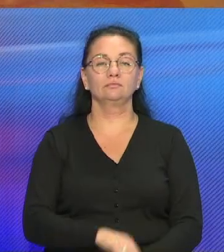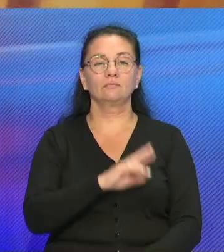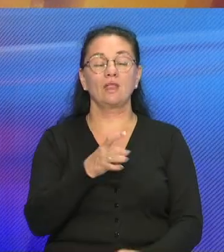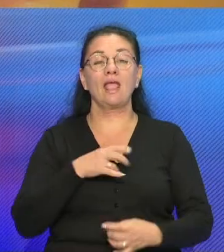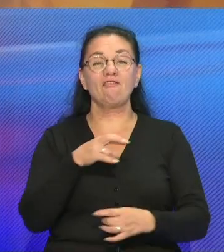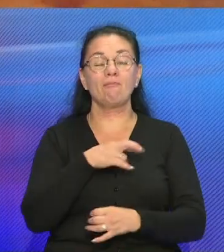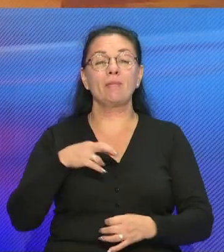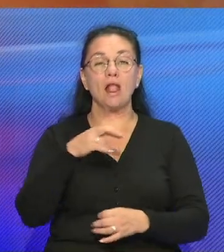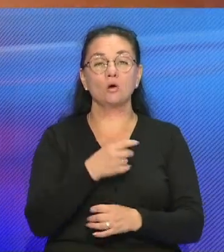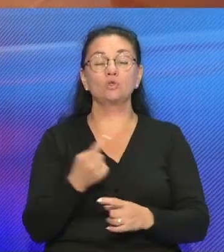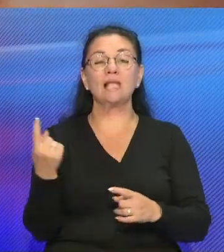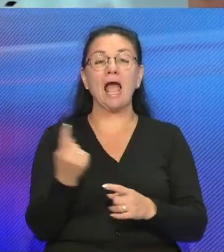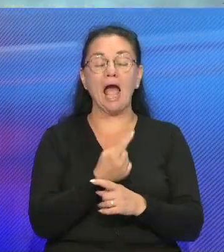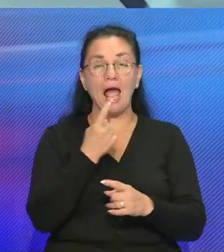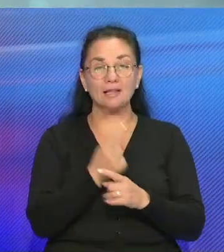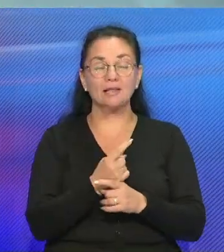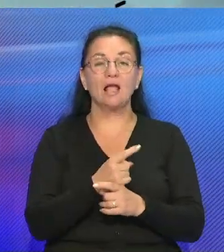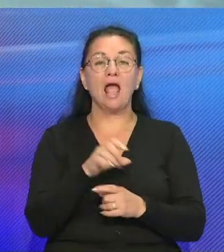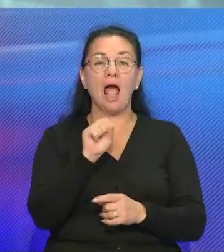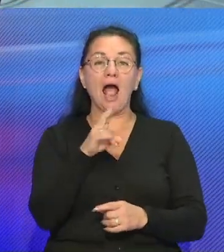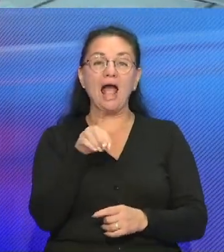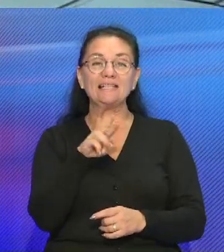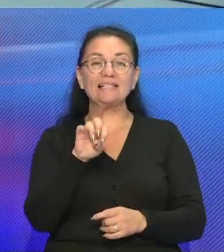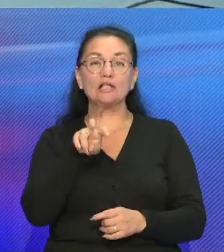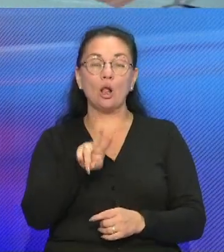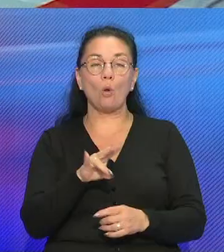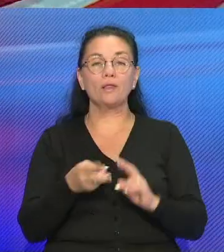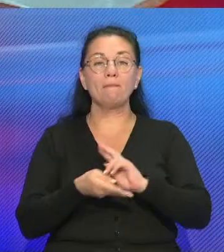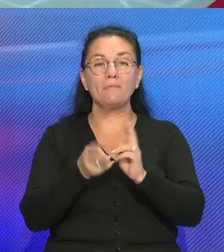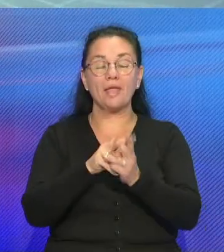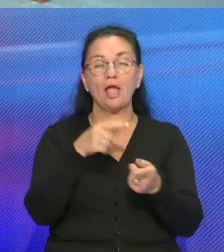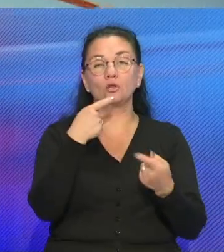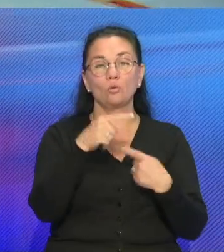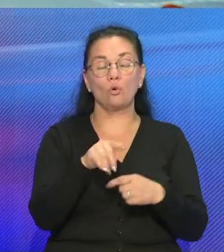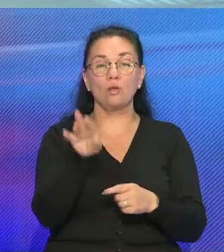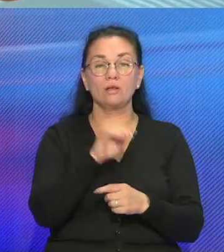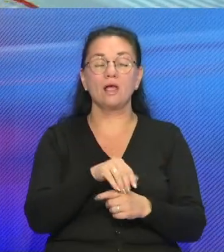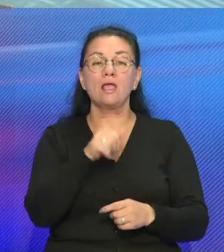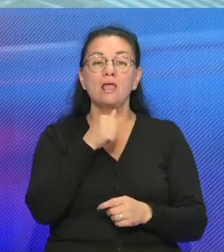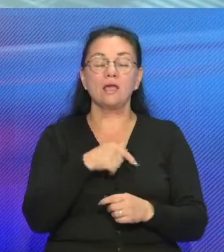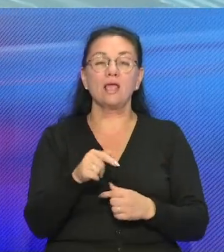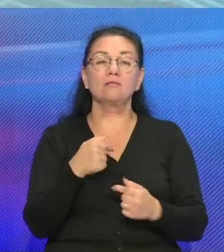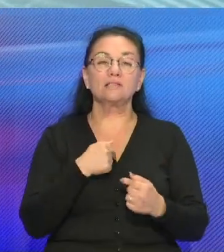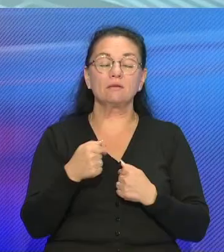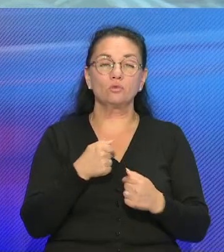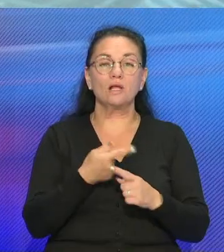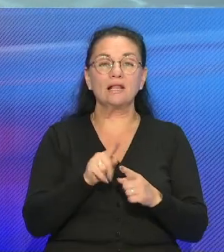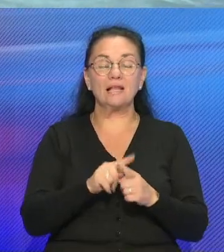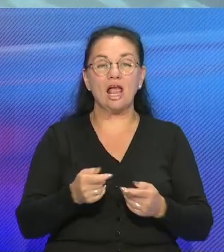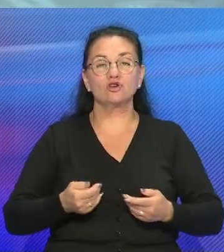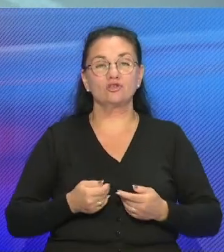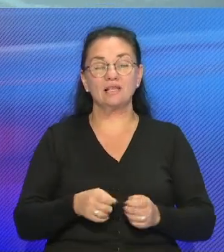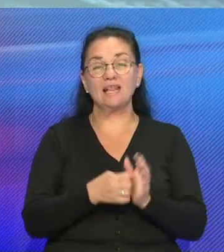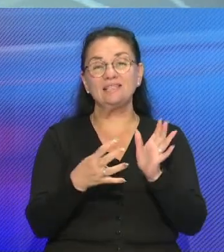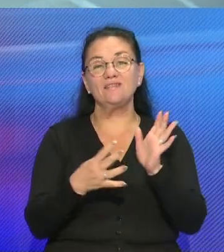У Беларусі адзін антыцыклон змяняе іншы. Экстрэмальны надвор'е працягвае выпрабоўваць і жыхароў Гродзенскай вобласці. 19 жніўня